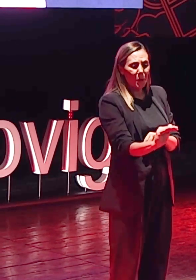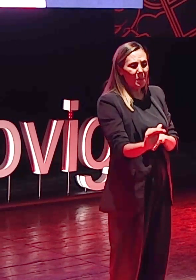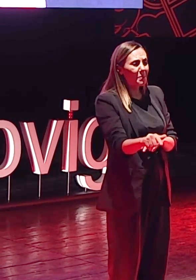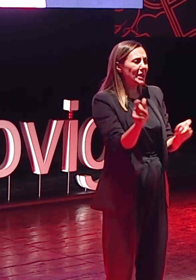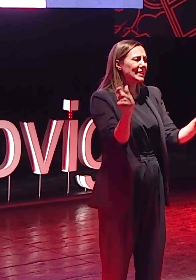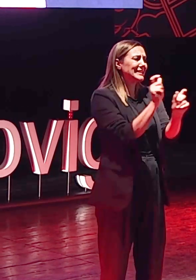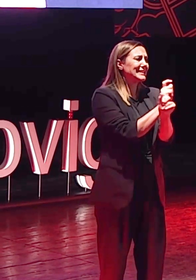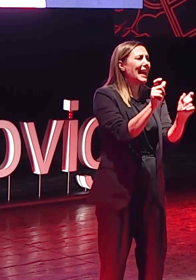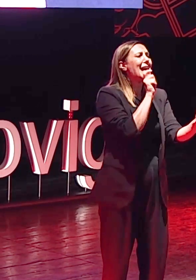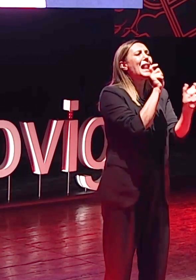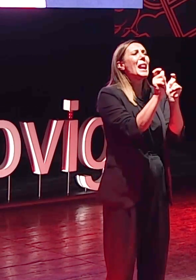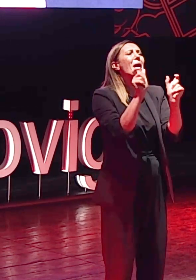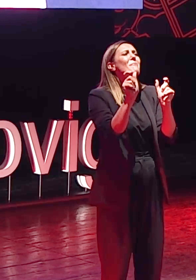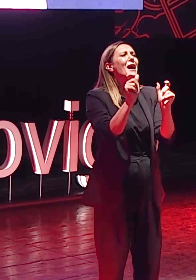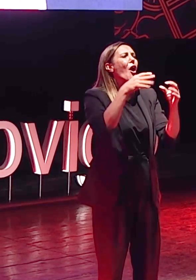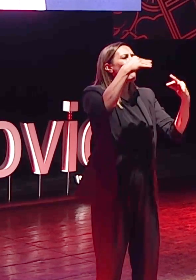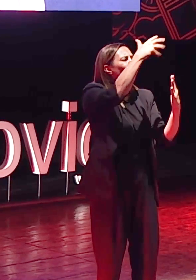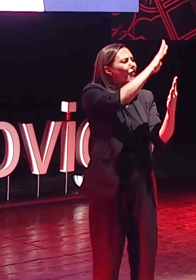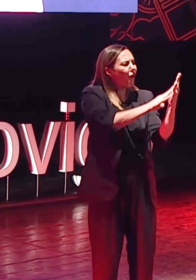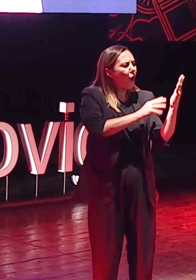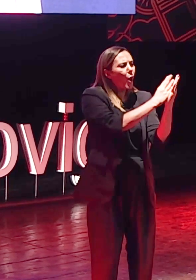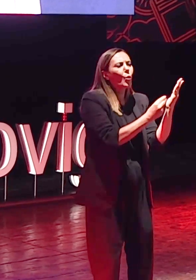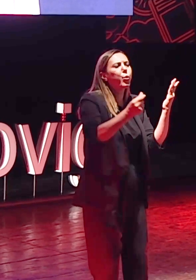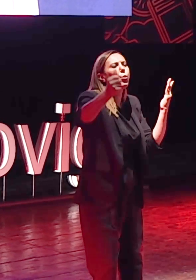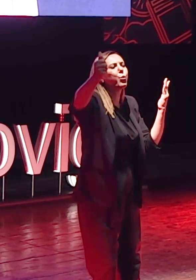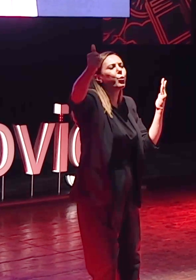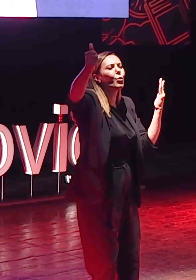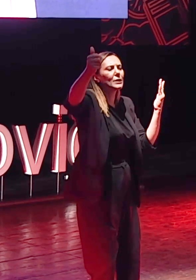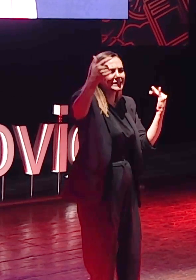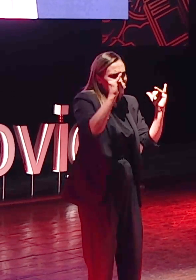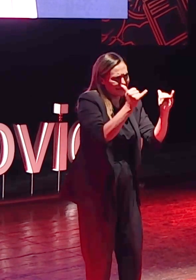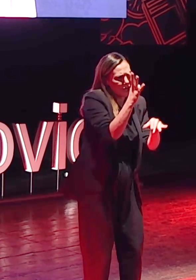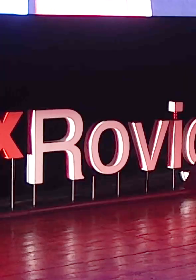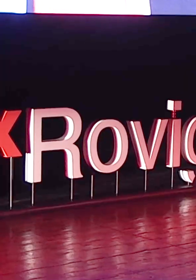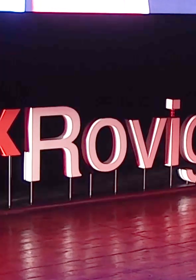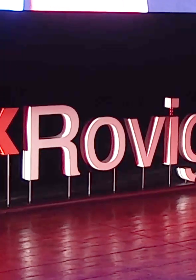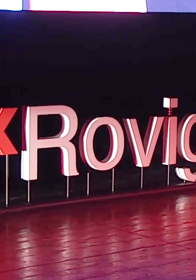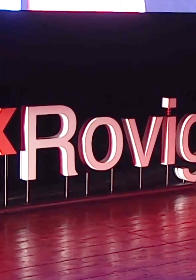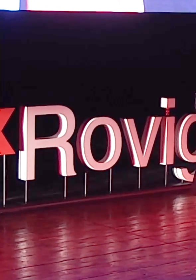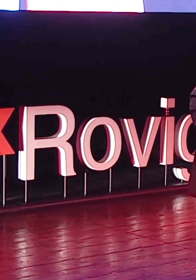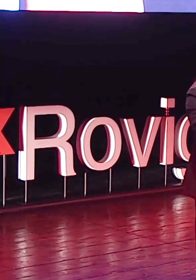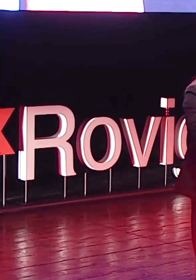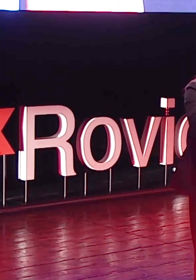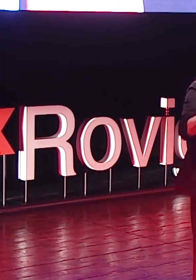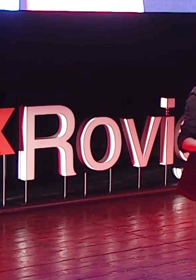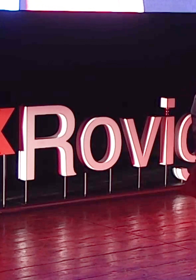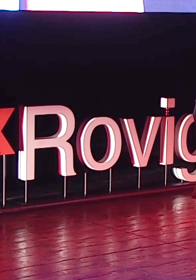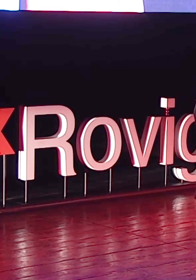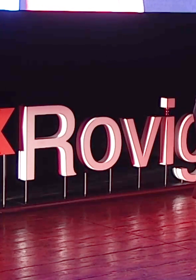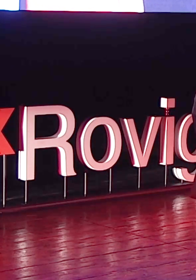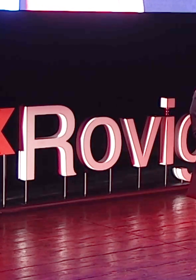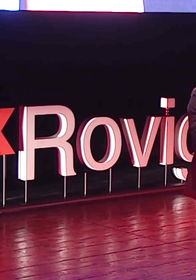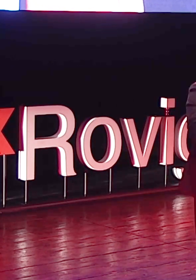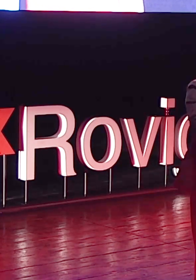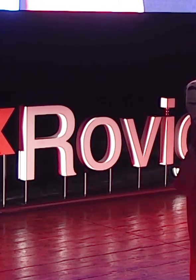le parole scivolano dal foglio Sì ho capito però io quando ero piccola ma ancora